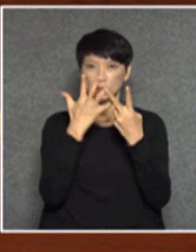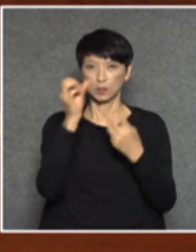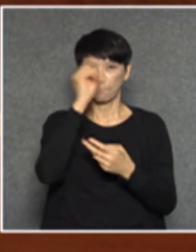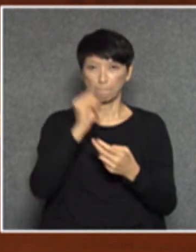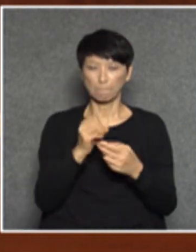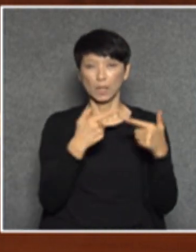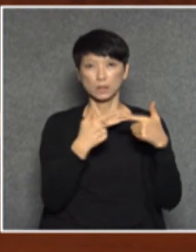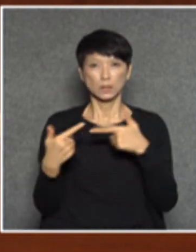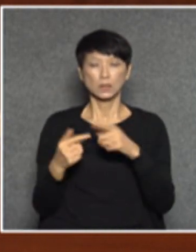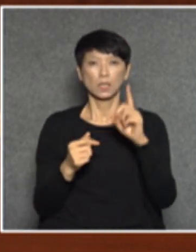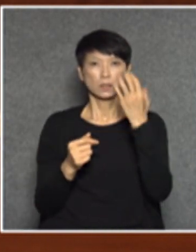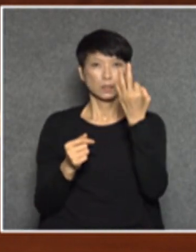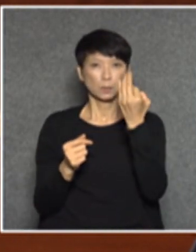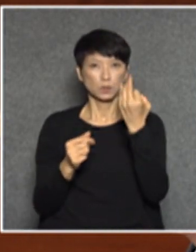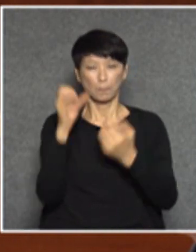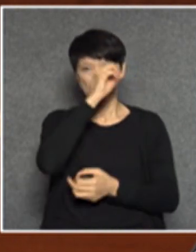25-30%。